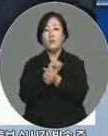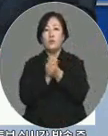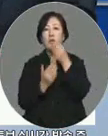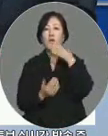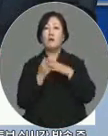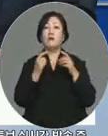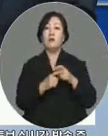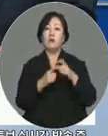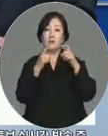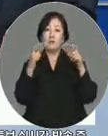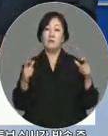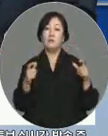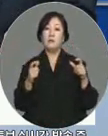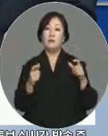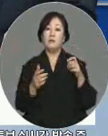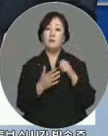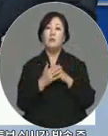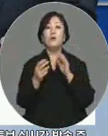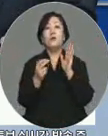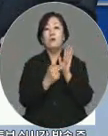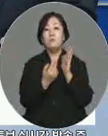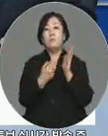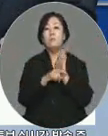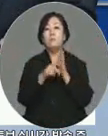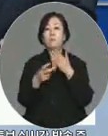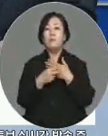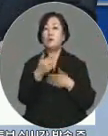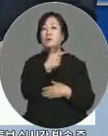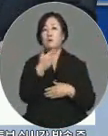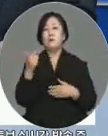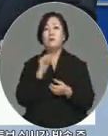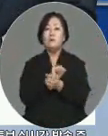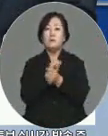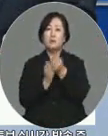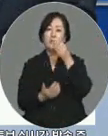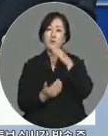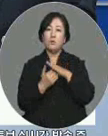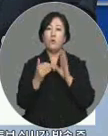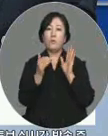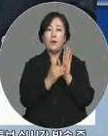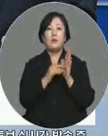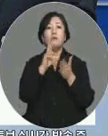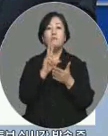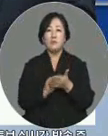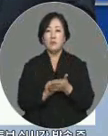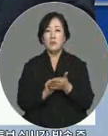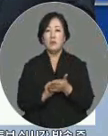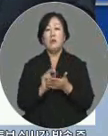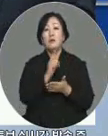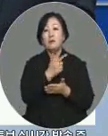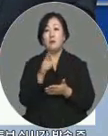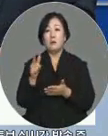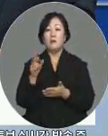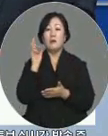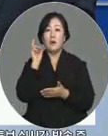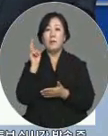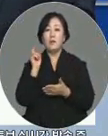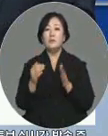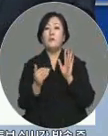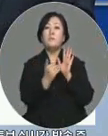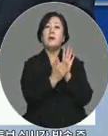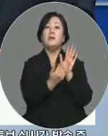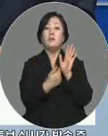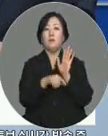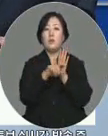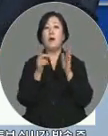보면 우리 의료 대응 체계에 상당한 부담을 줄 것이고 또 방역에도 문제가 생깁니다. 그래서 이걸 막기